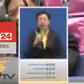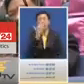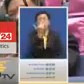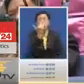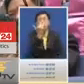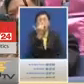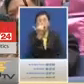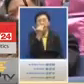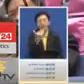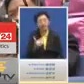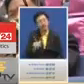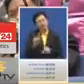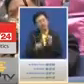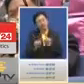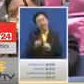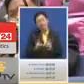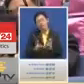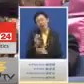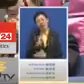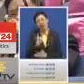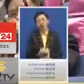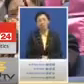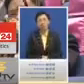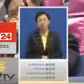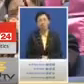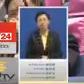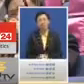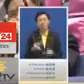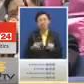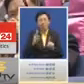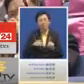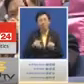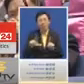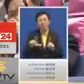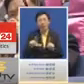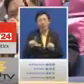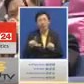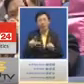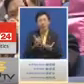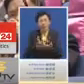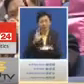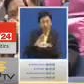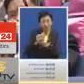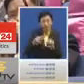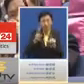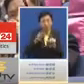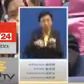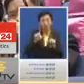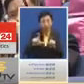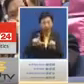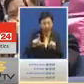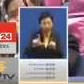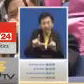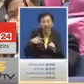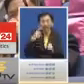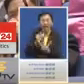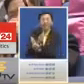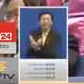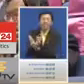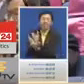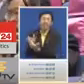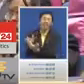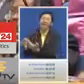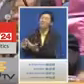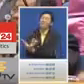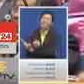ไม่ผ่านการประเมินเพราะนั้นพาราซอย 16,000 ล้านเนี่ยงบประมาณ 16,000 ล้านอยู่ในพุงของ3บริษัทเรียบ